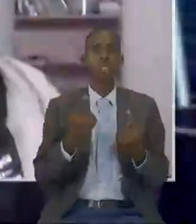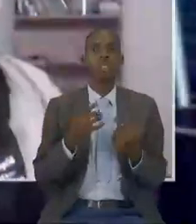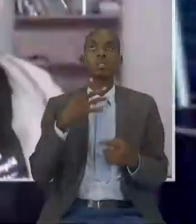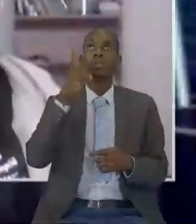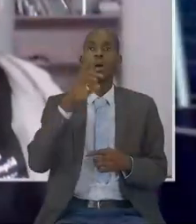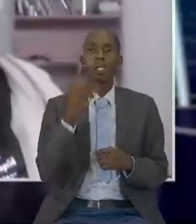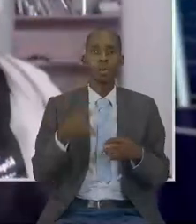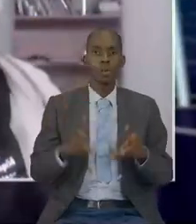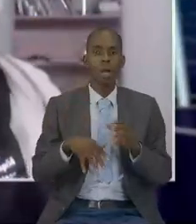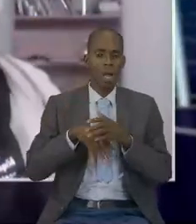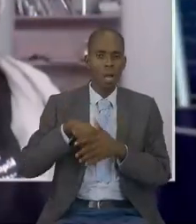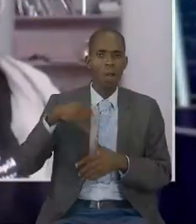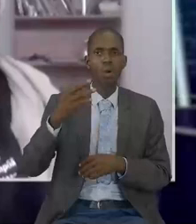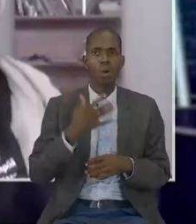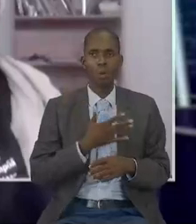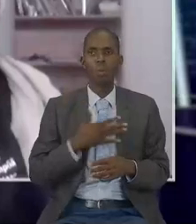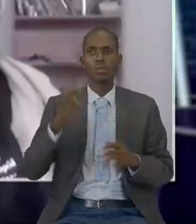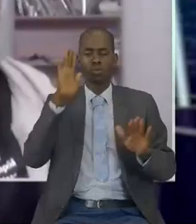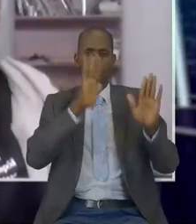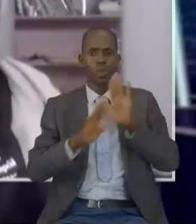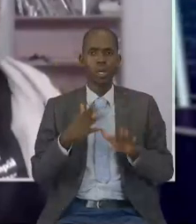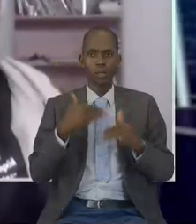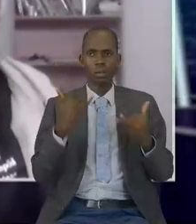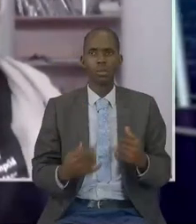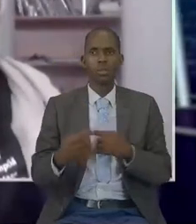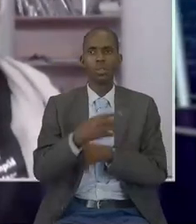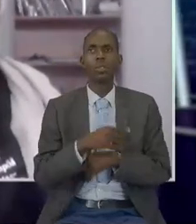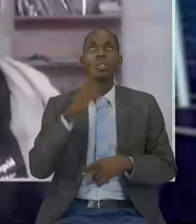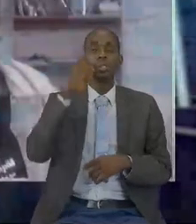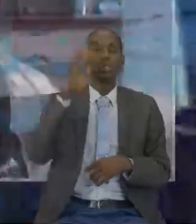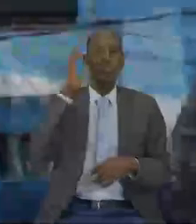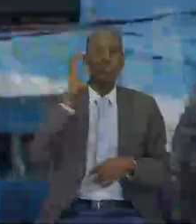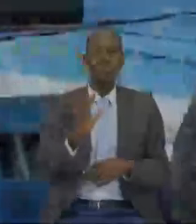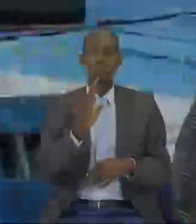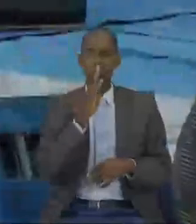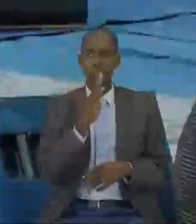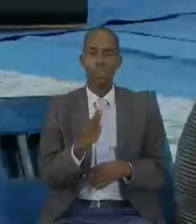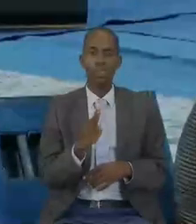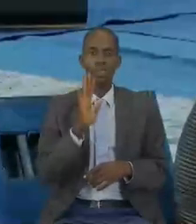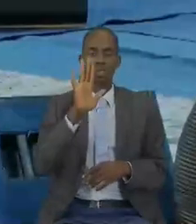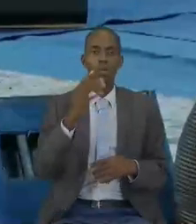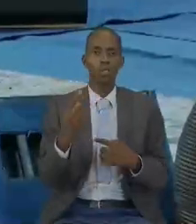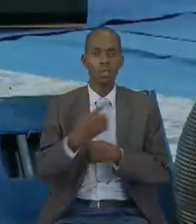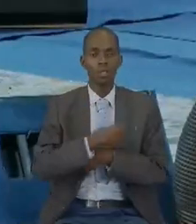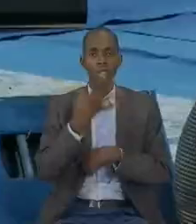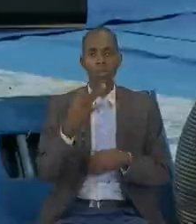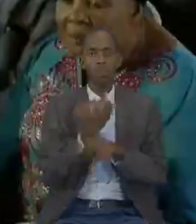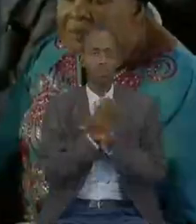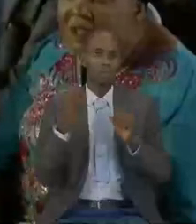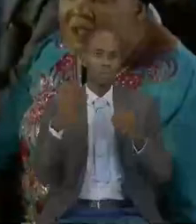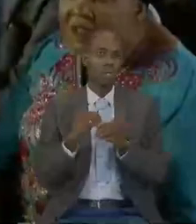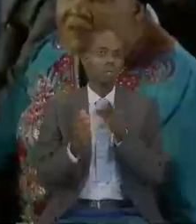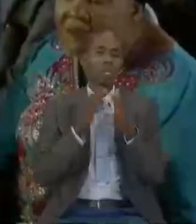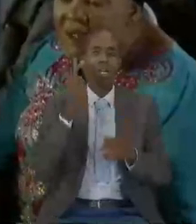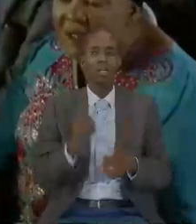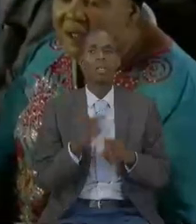porte de sortie de ta transgression. Tu as le chemin pour que je sorte de mes tribulations. Aujourd'hui sera ton jour de salut